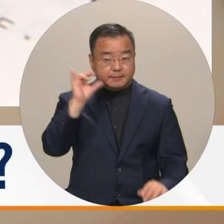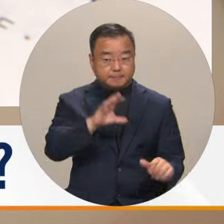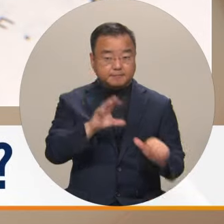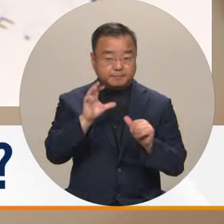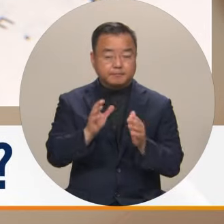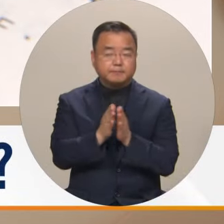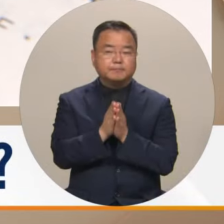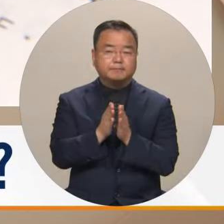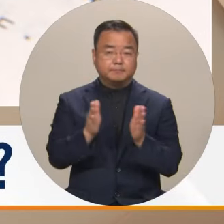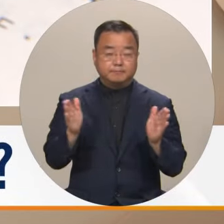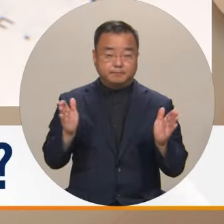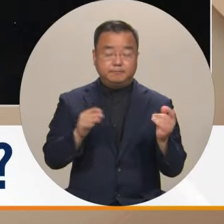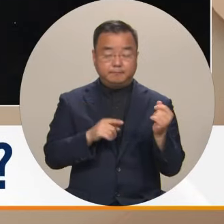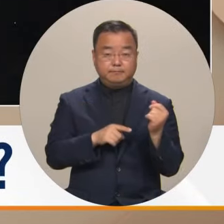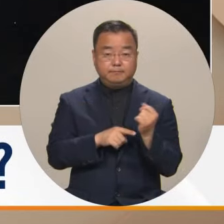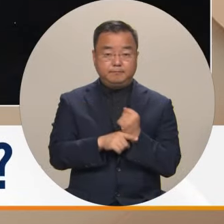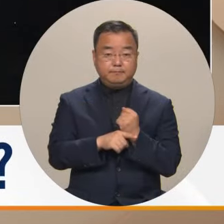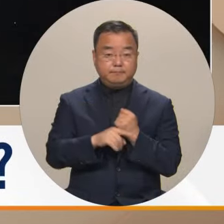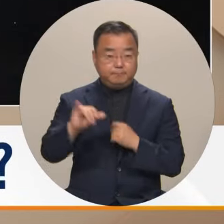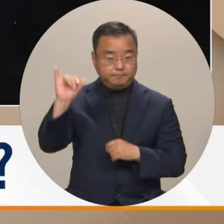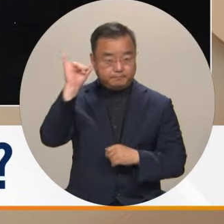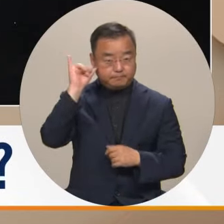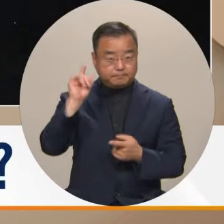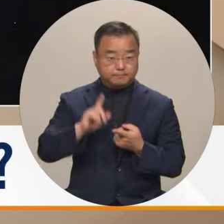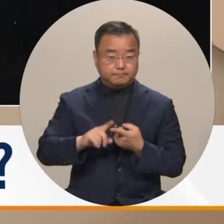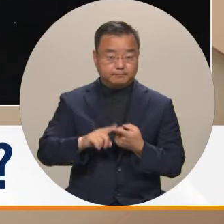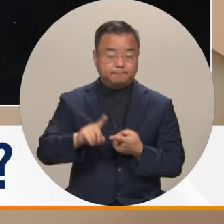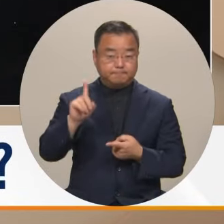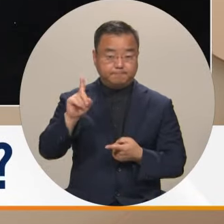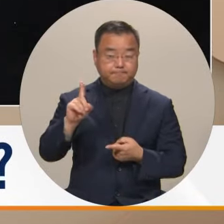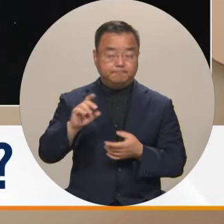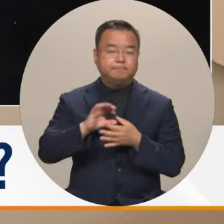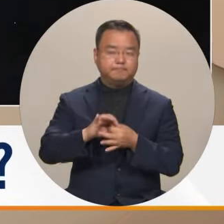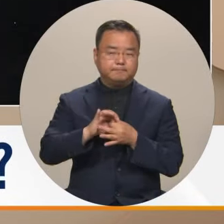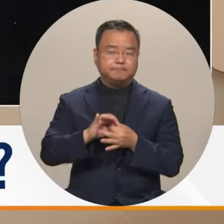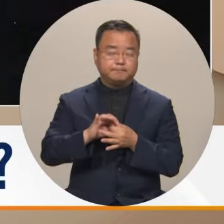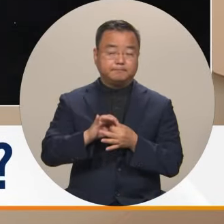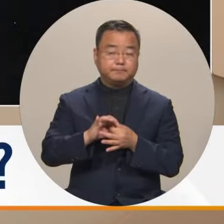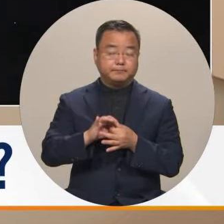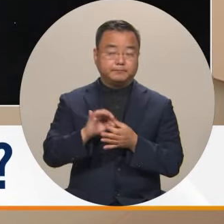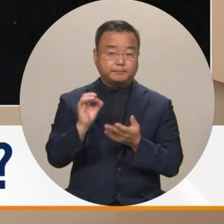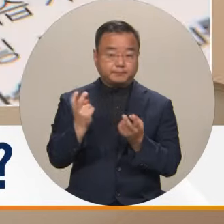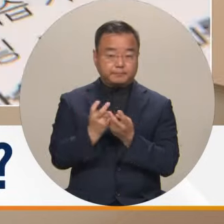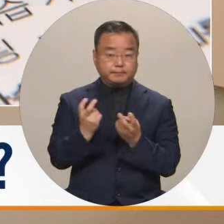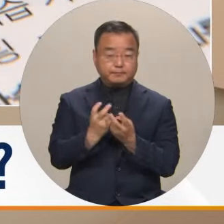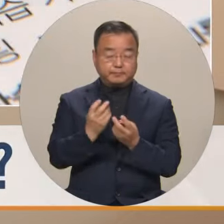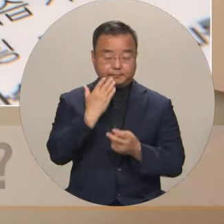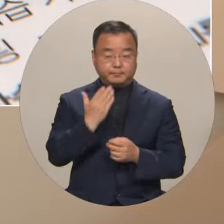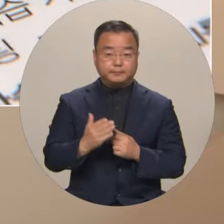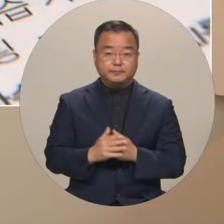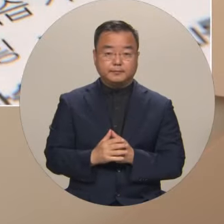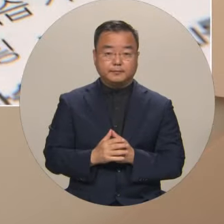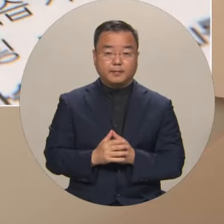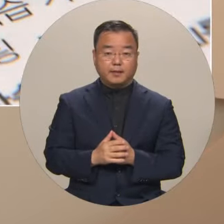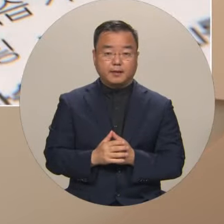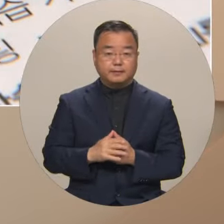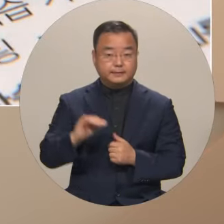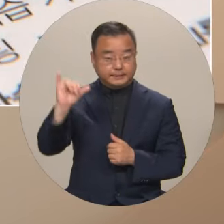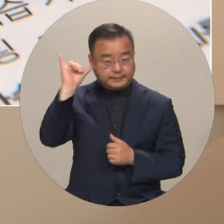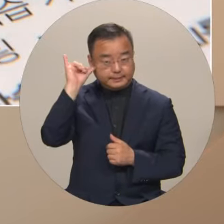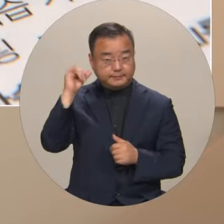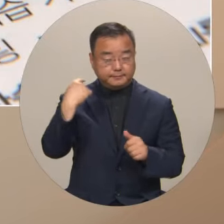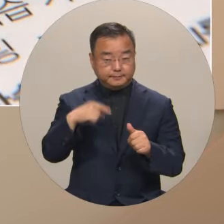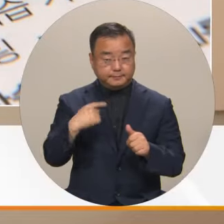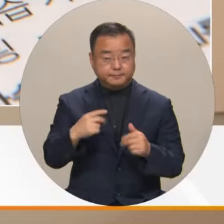때문에이 AI 그 중에 하나의 망치 역할을 연장 역할을 하겠죠 그래서이 책에서는이 AI 도입이 교수